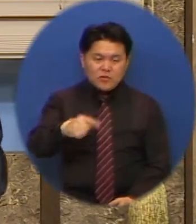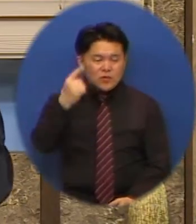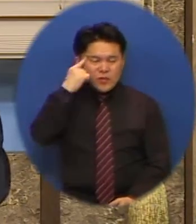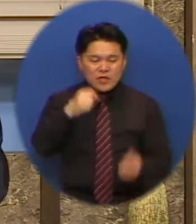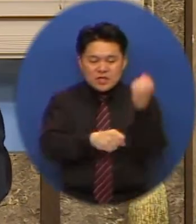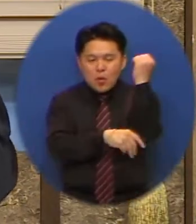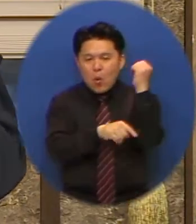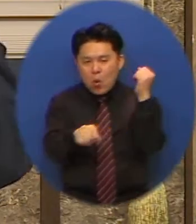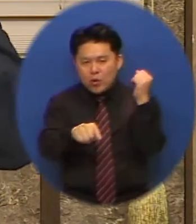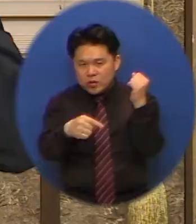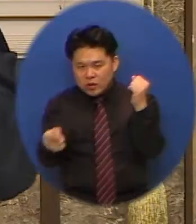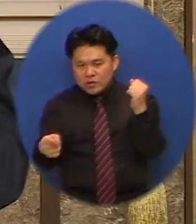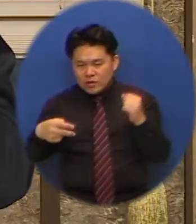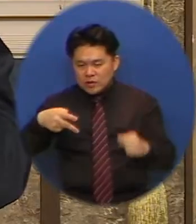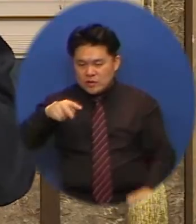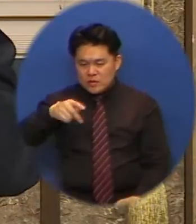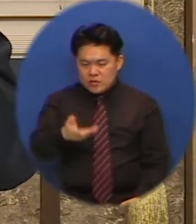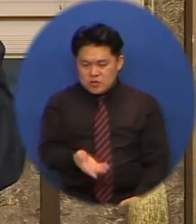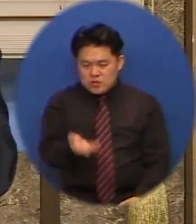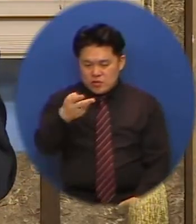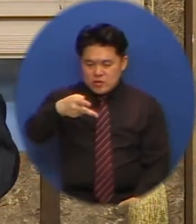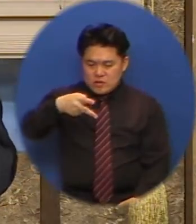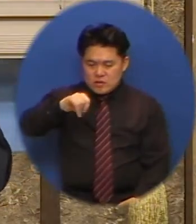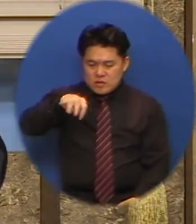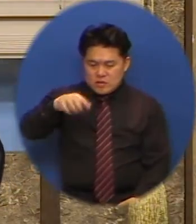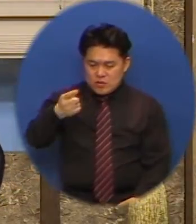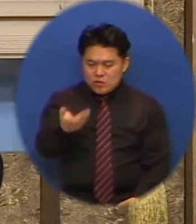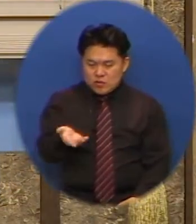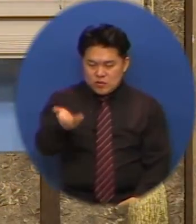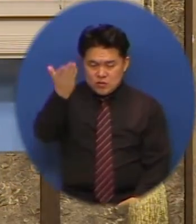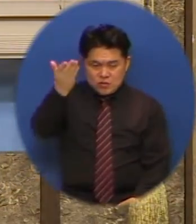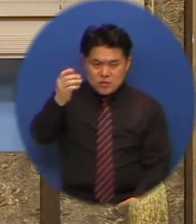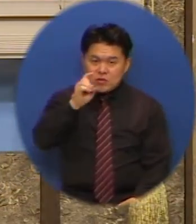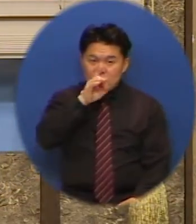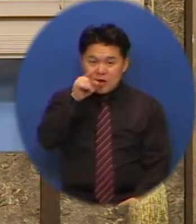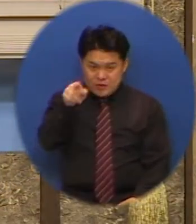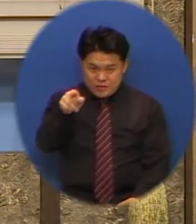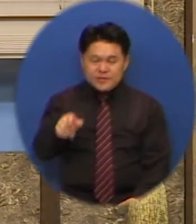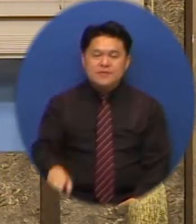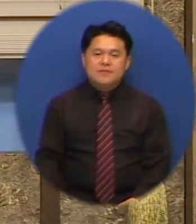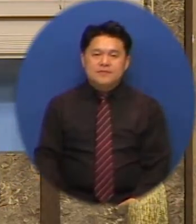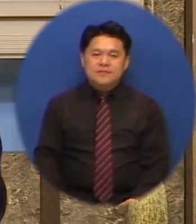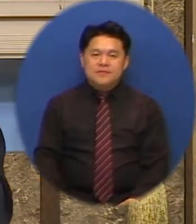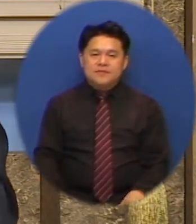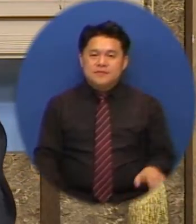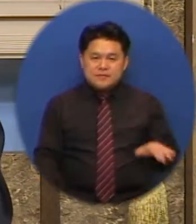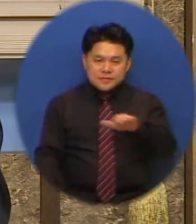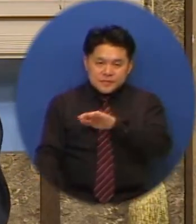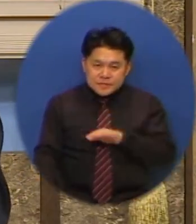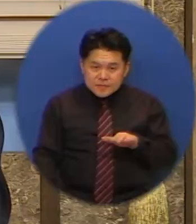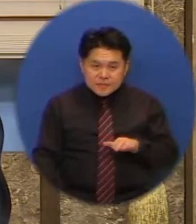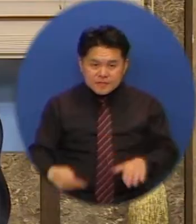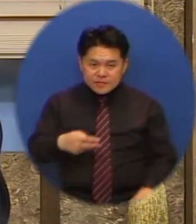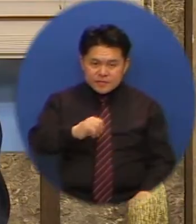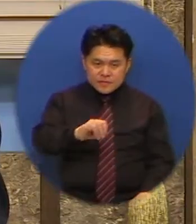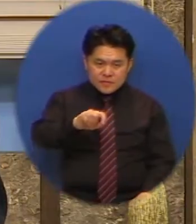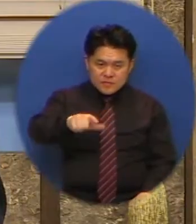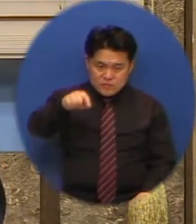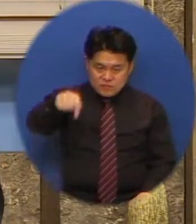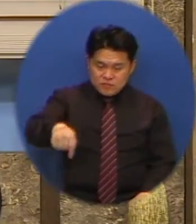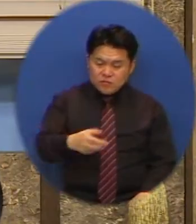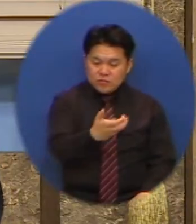게 시도협의회고 제일 덜 중요한 게 중앙의 한국사회복지협의회입니다. 그래서 우리는 그래서 제가 이제